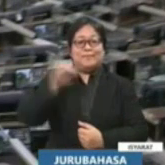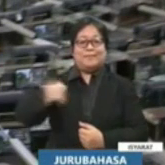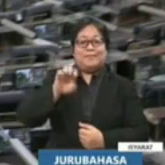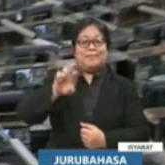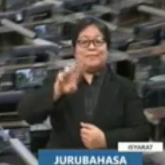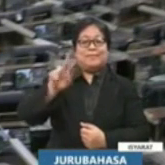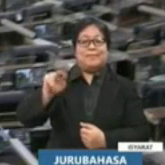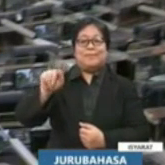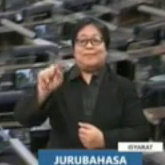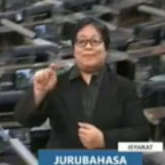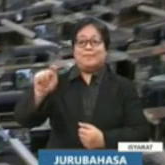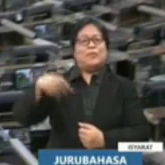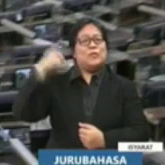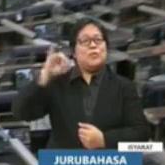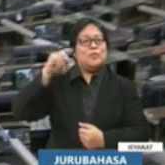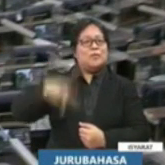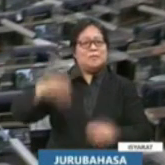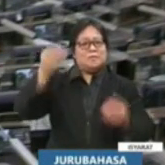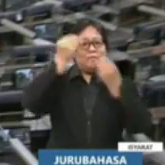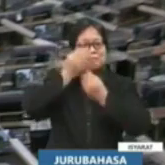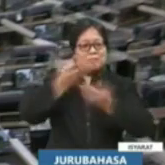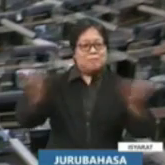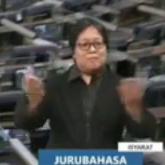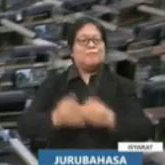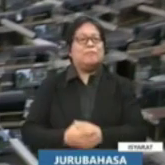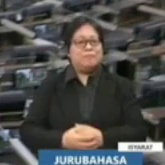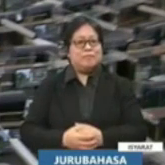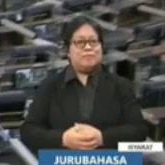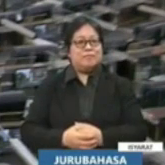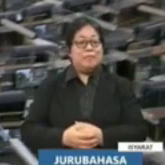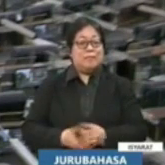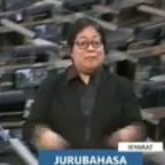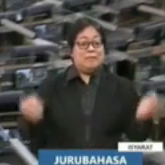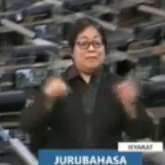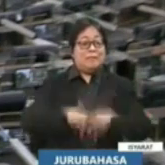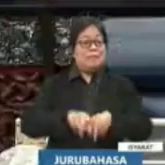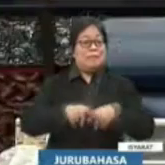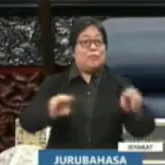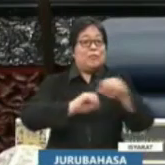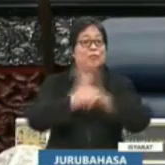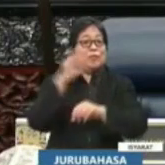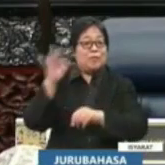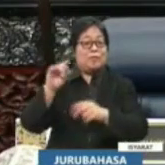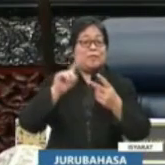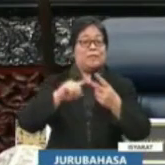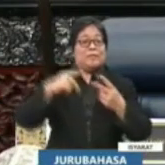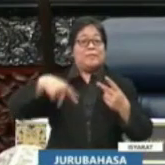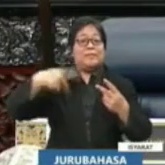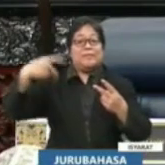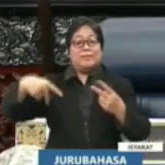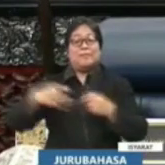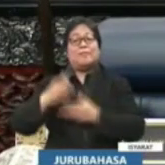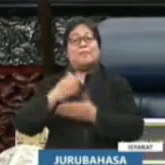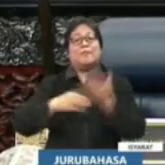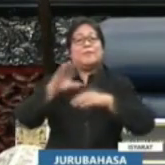Jerantut. Tuan Yang di-Pertua, untuk makluman ahli berhormat, kesan daripada pandemik COVID-19 dan pelaksanaan PKP,